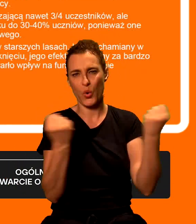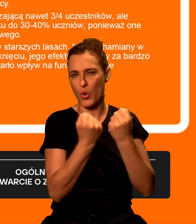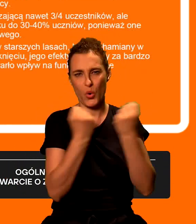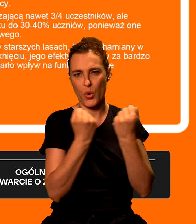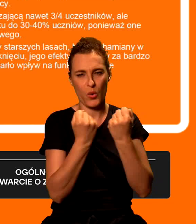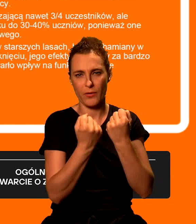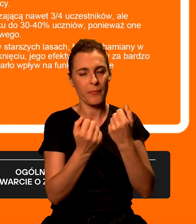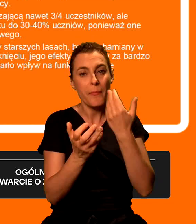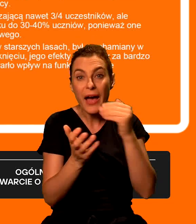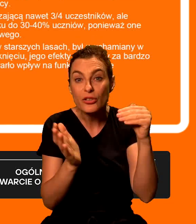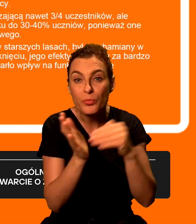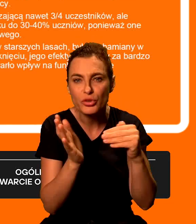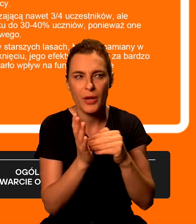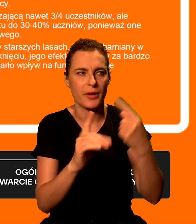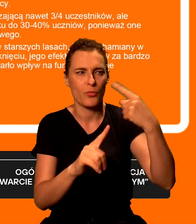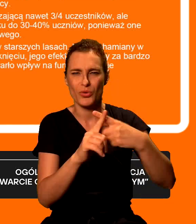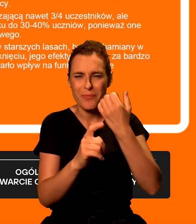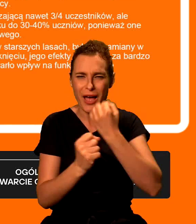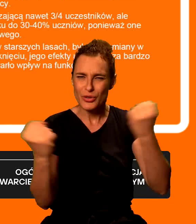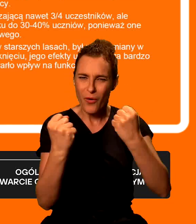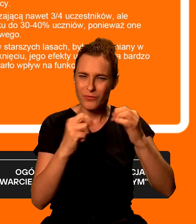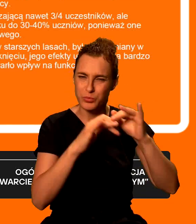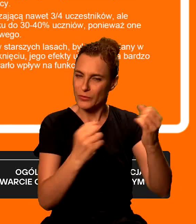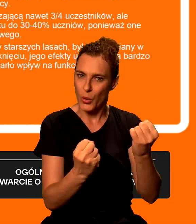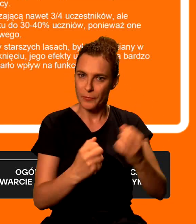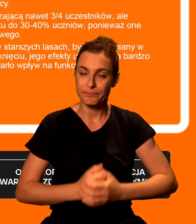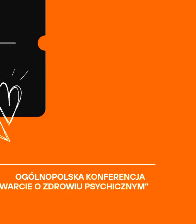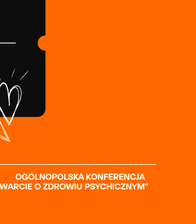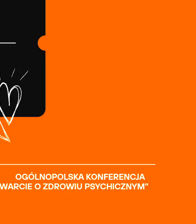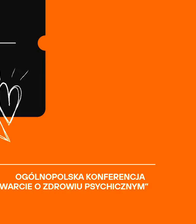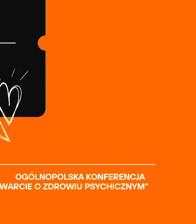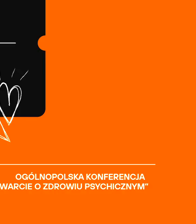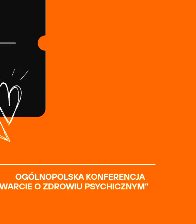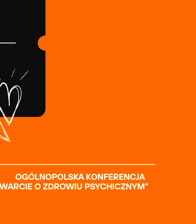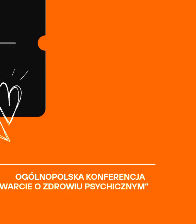i bardzo potrzebne w szkole narzędzie, ten program. Dziękuję bardzo.